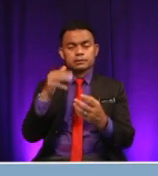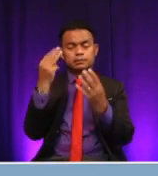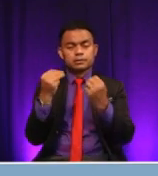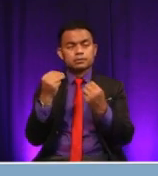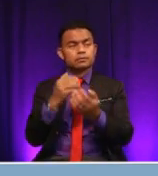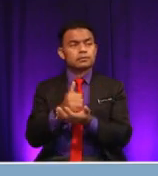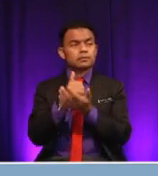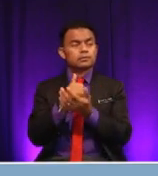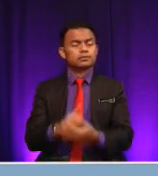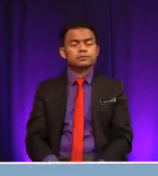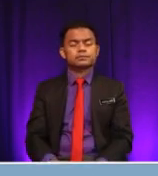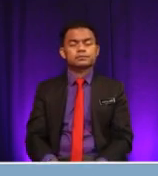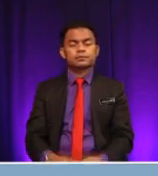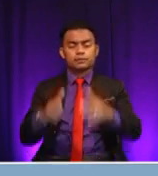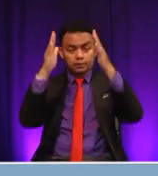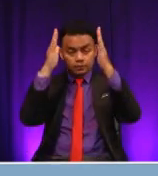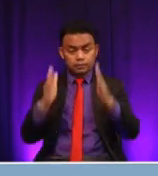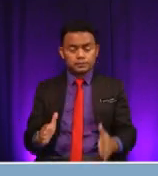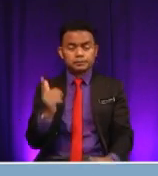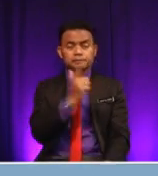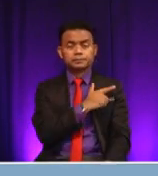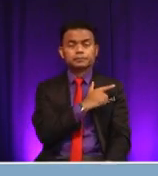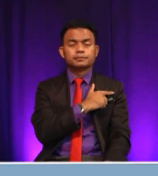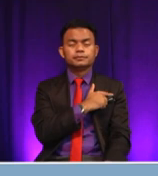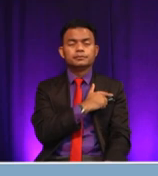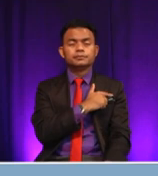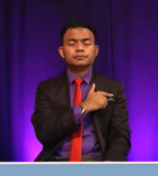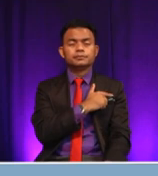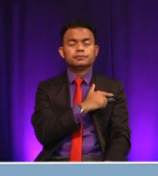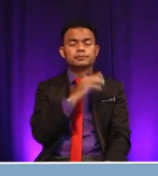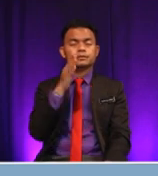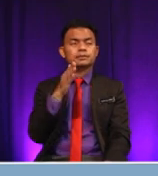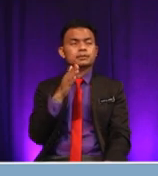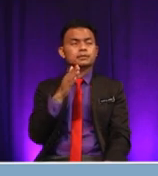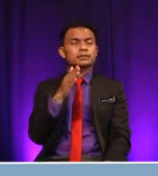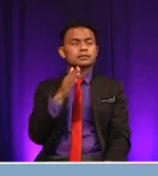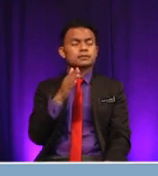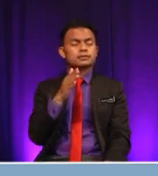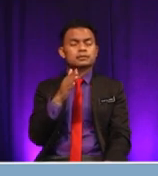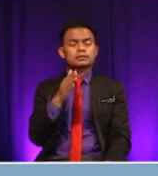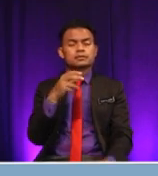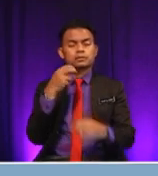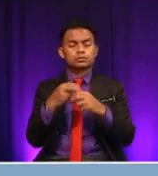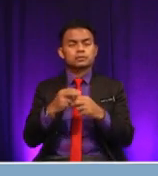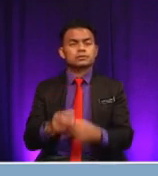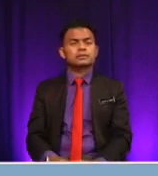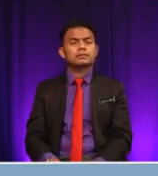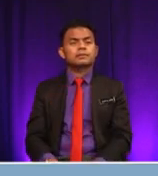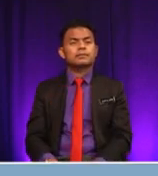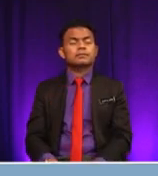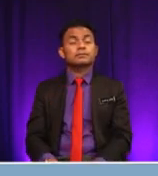orang yang malas akan sengsara dalam kehidupan hidup di orang akan susah oke